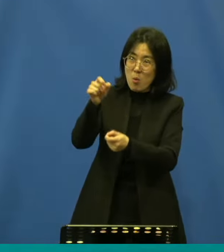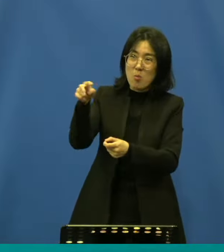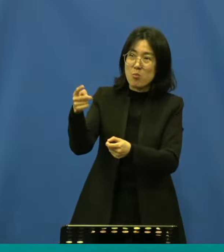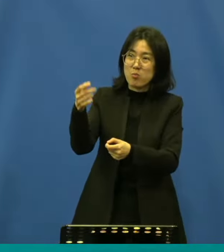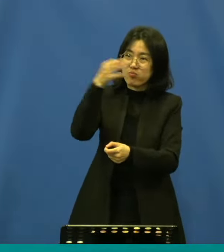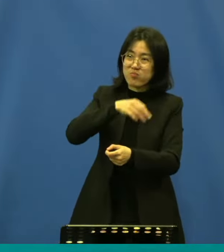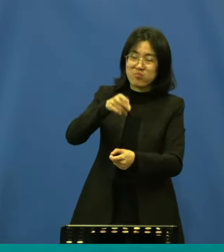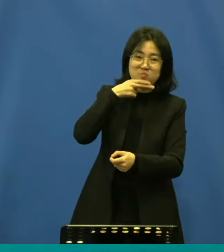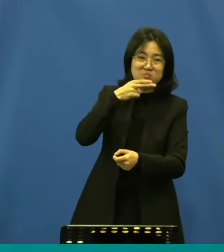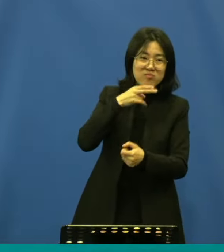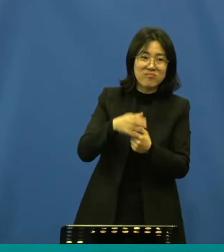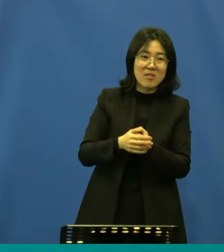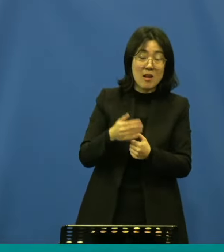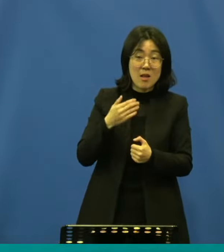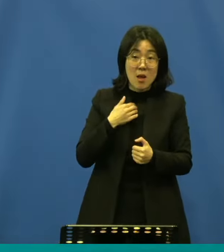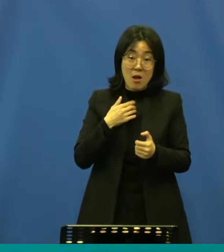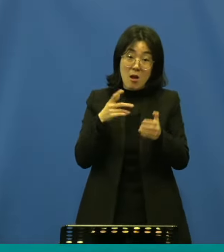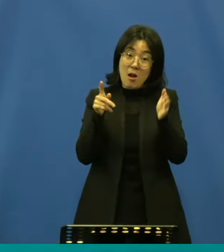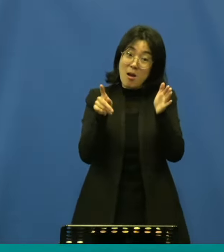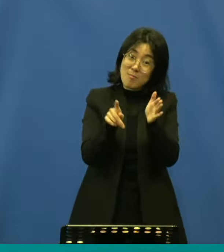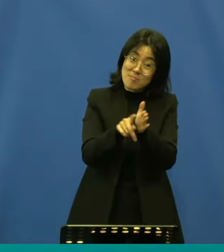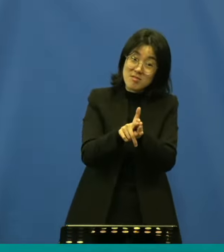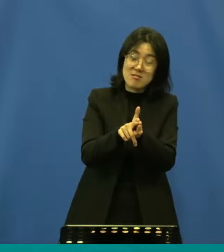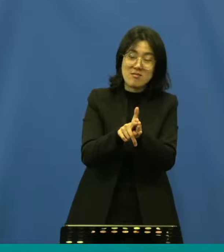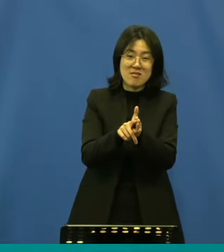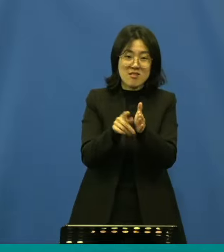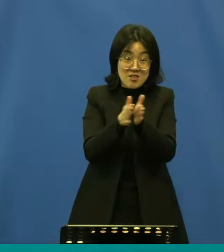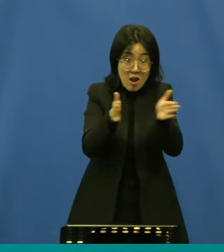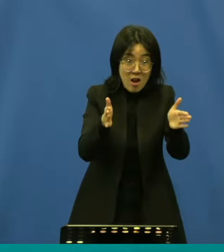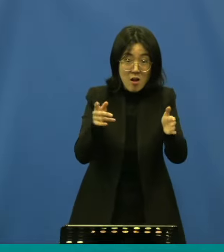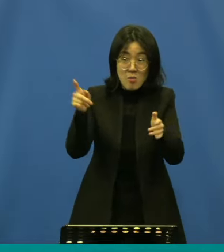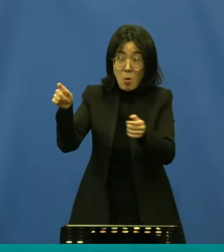아니, 이제 나 막 믿기로 시작한 나와 뭐 별 차이 없네.